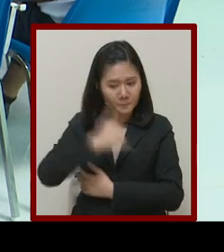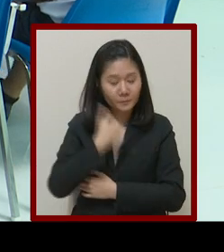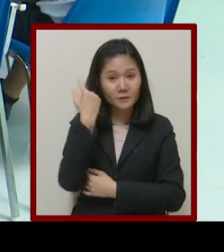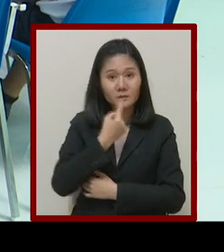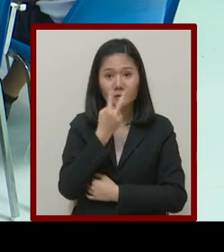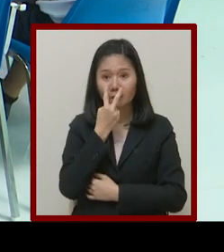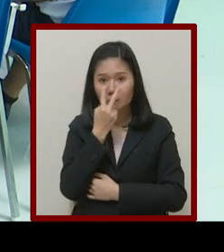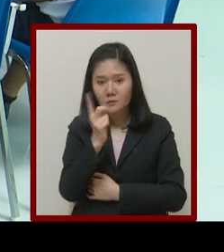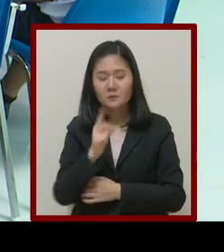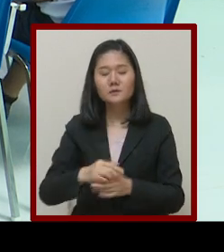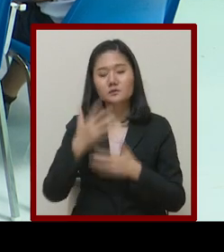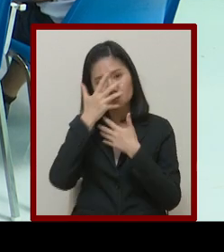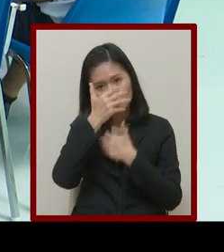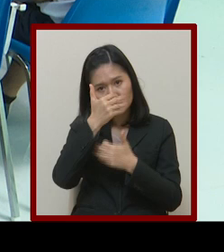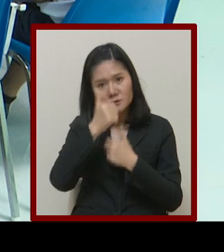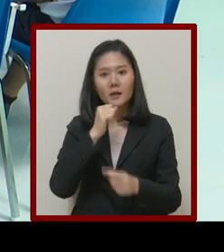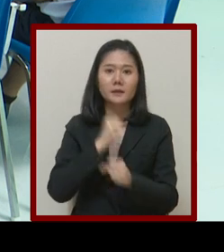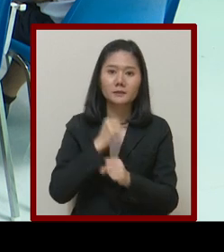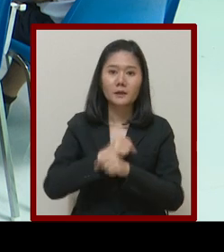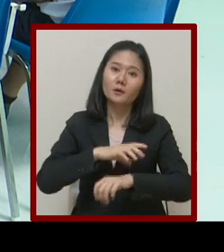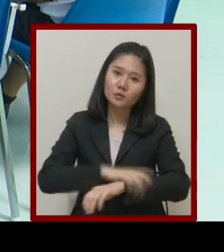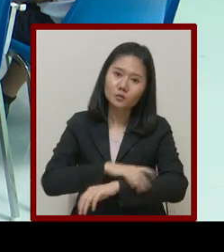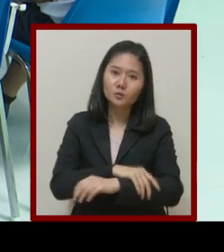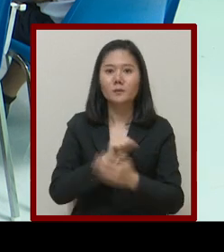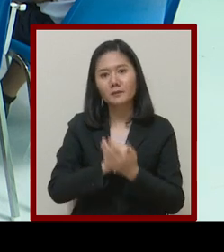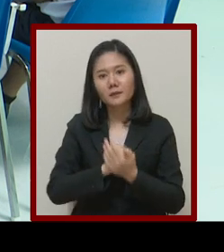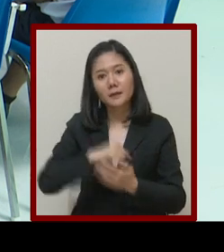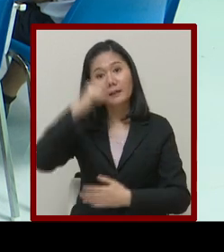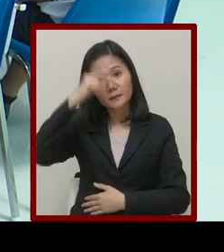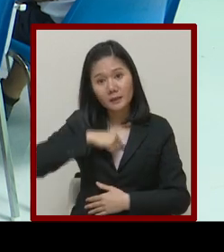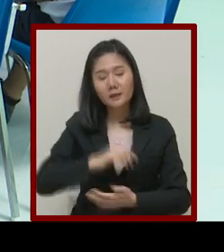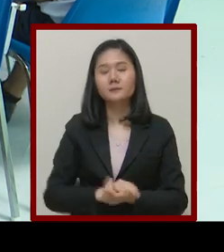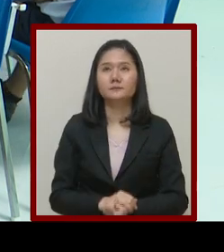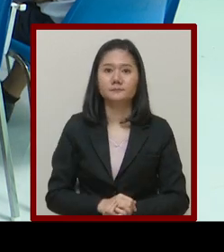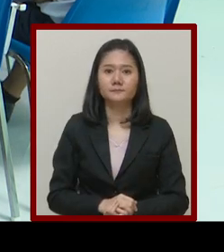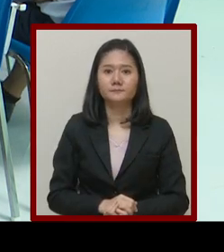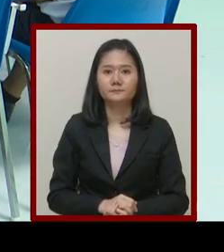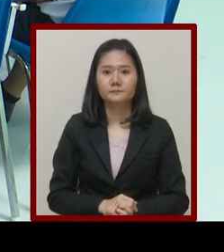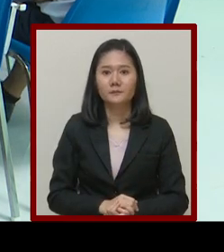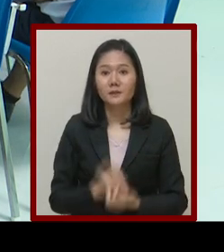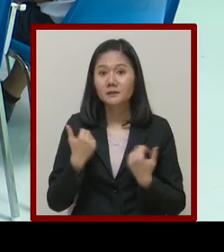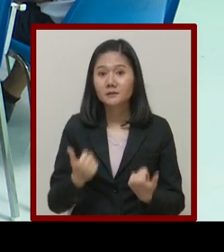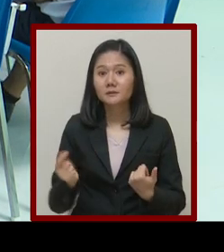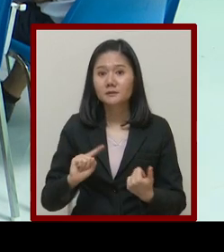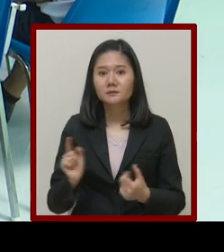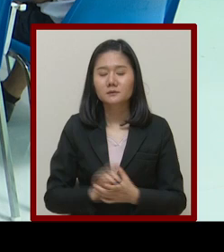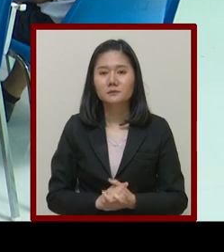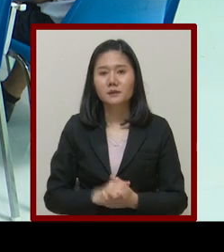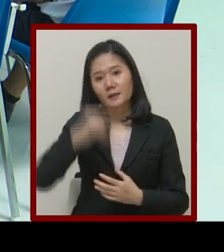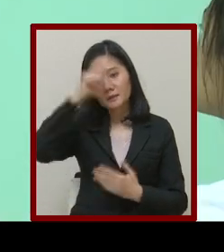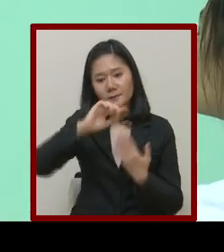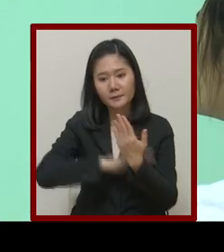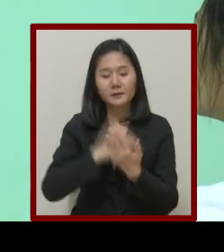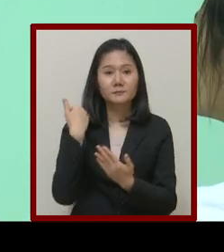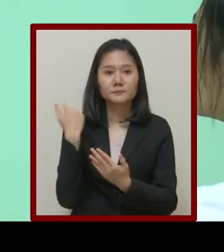ได้รับมีความสนใจที่จะได้รับการนวดบริการนวดแบบไทยมากขึ้นนะทีนี้ในประเทศไทย